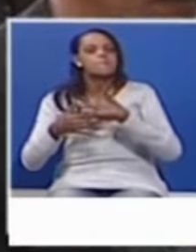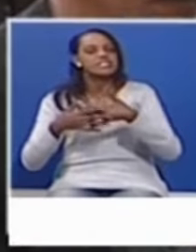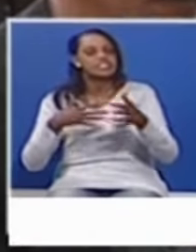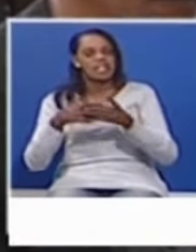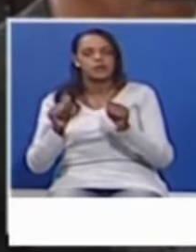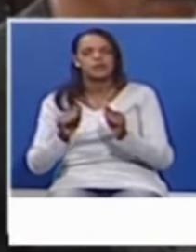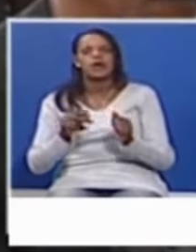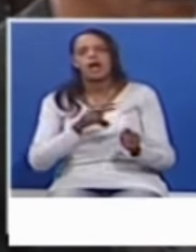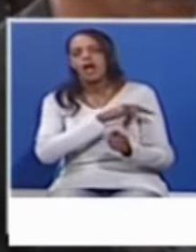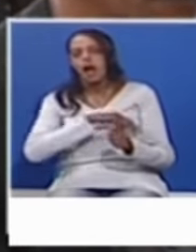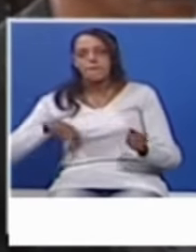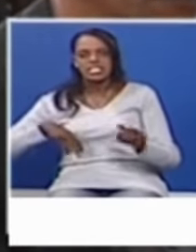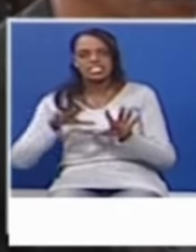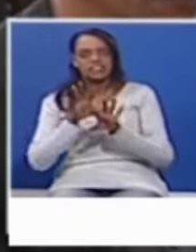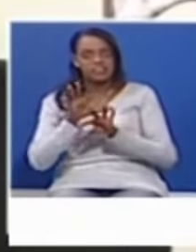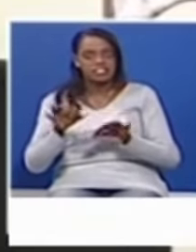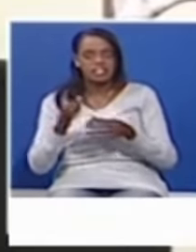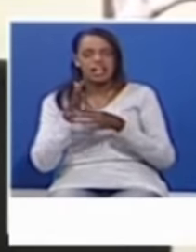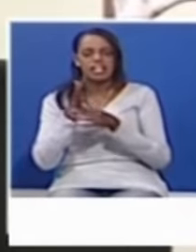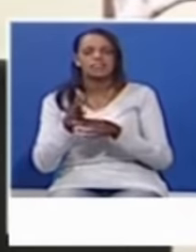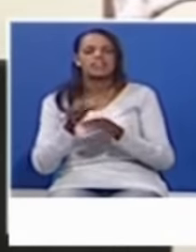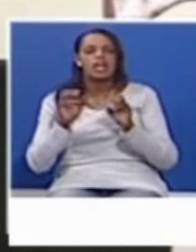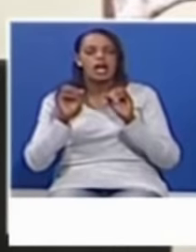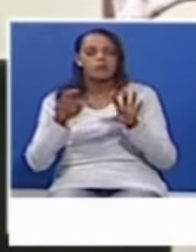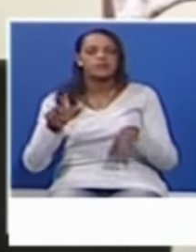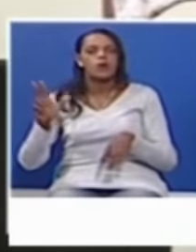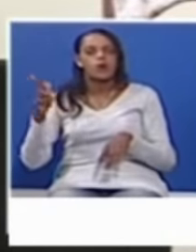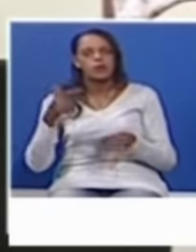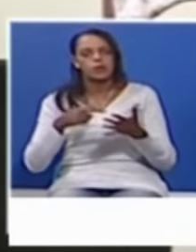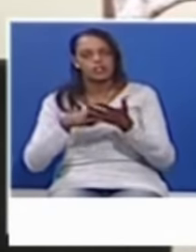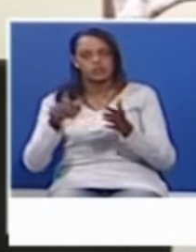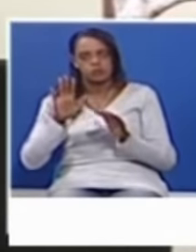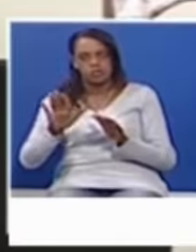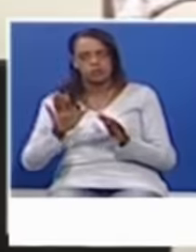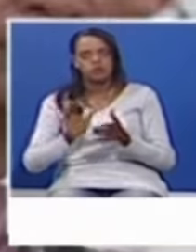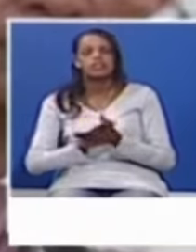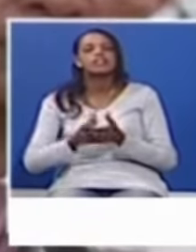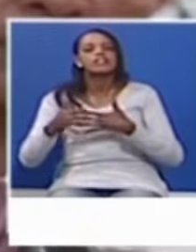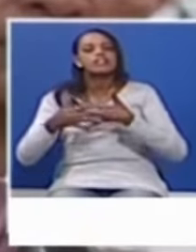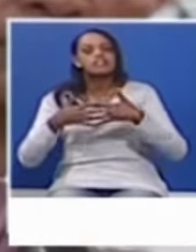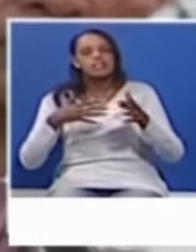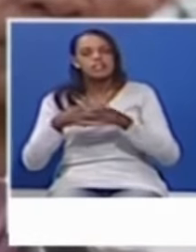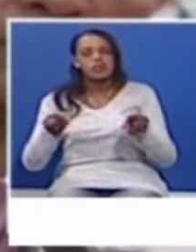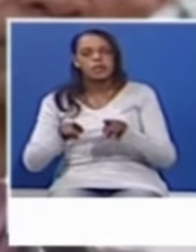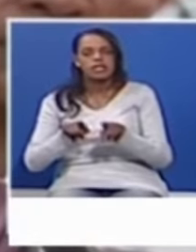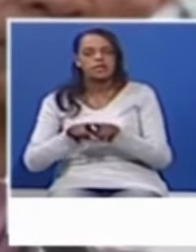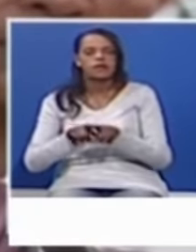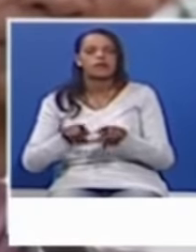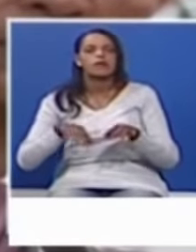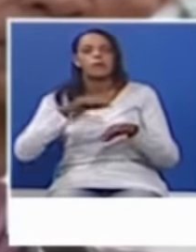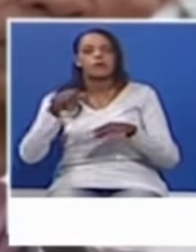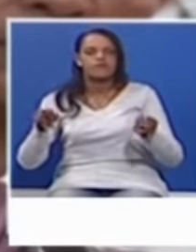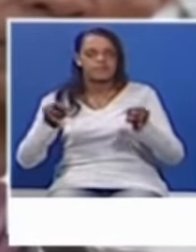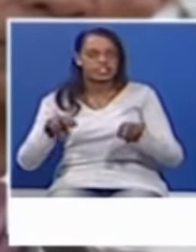ኣብ ሚኒስትሪ ፍትሒ ሓላፊ ክፍሊ ቴክኖሎጂን ሓበሬታን ኣቶ ሮቤል ወልደ ሚካኤል ብግድኡ ንዝስርሓሉ ዘሎን ኣብ ቀረባ እዋን ኣብ መላእ ኣብያተ